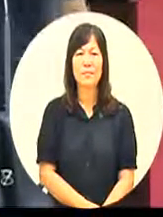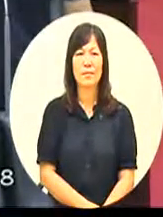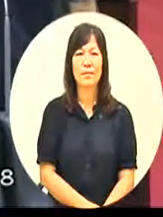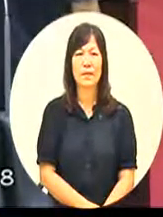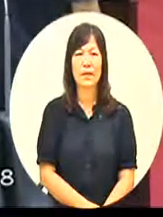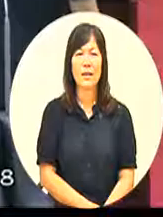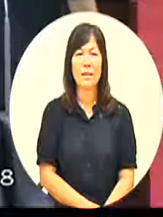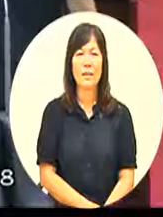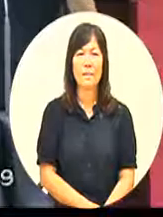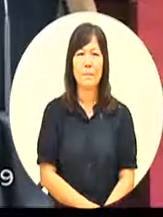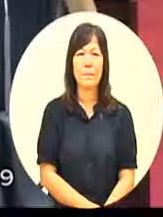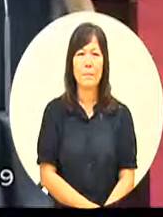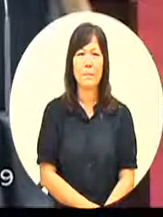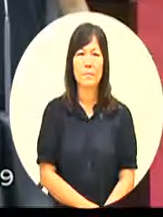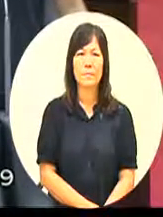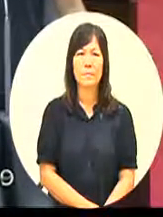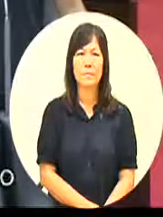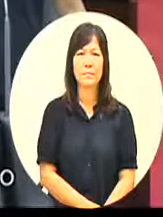那